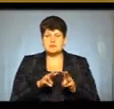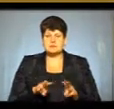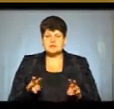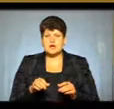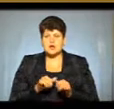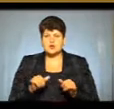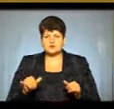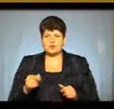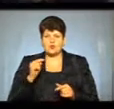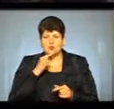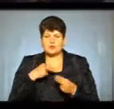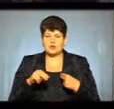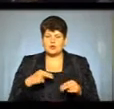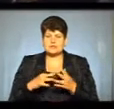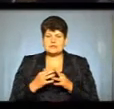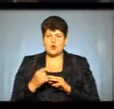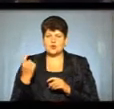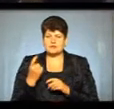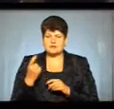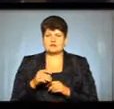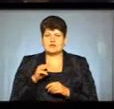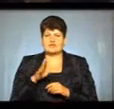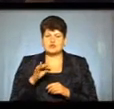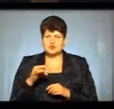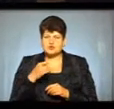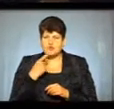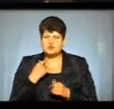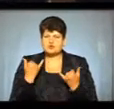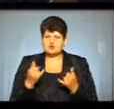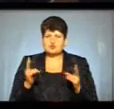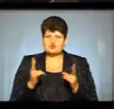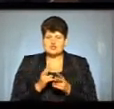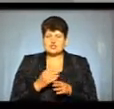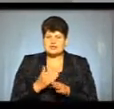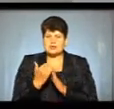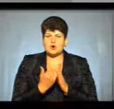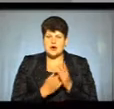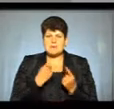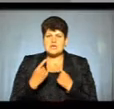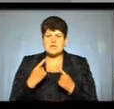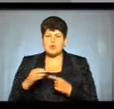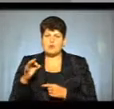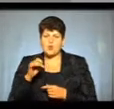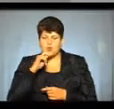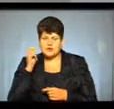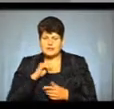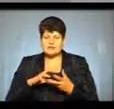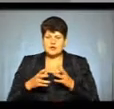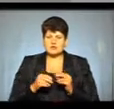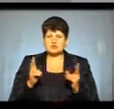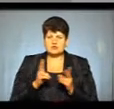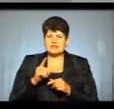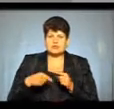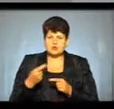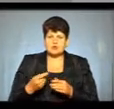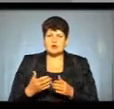сільського господарства Тарас Висоцький розповів, що сьогоднішня зустріч – частина програми «Діалоги про Україну». Результати зустрічі та наступні кроки щодо законопроєкту